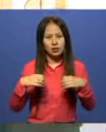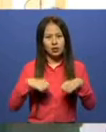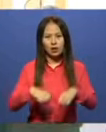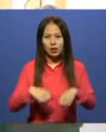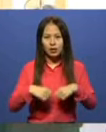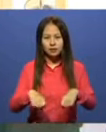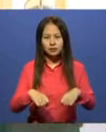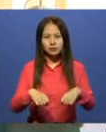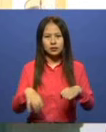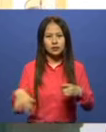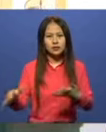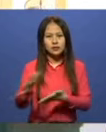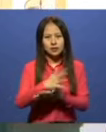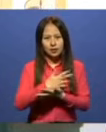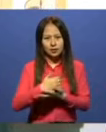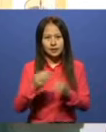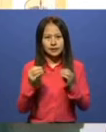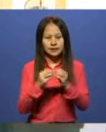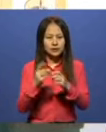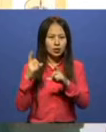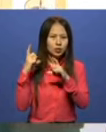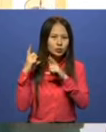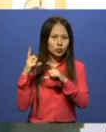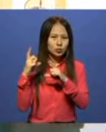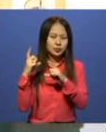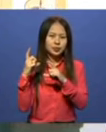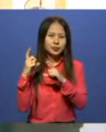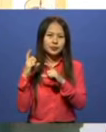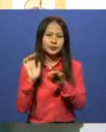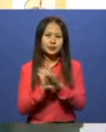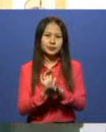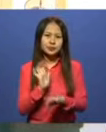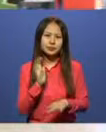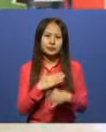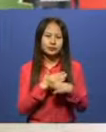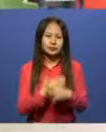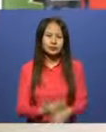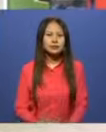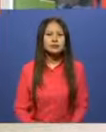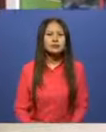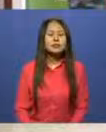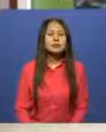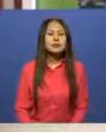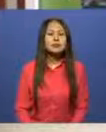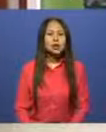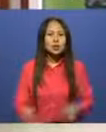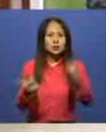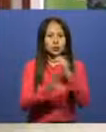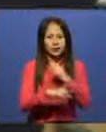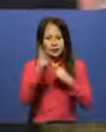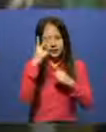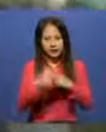жинап, халық 10 тоннадай зат көмек жинады. Ал соңғы 3